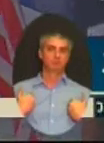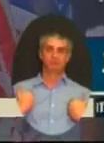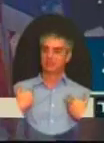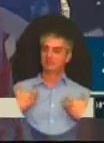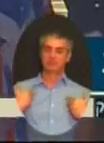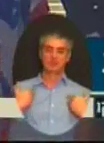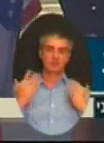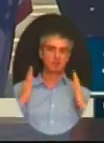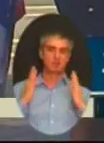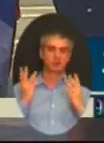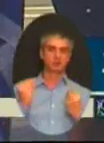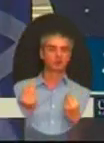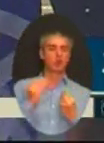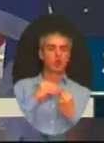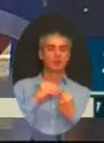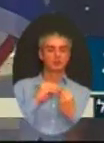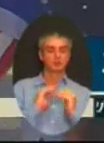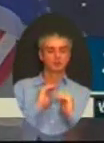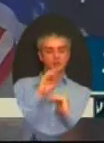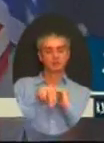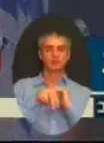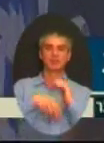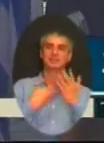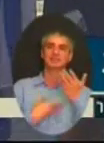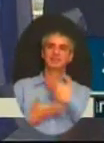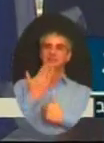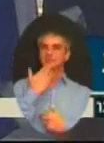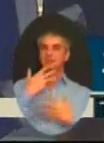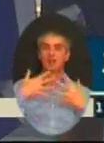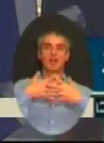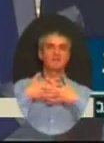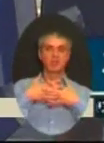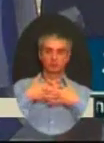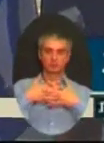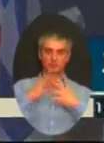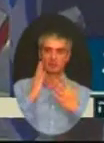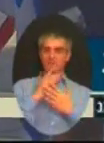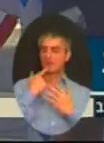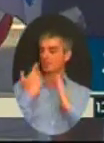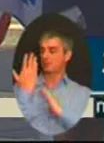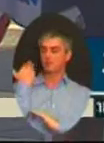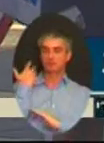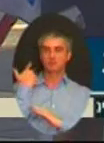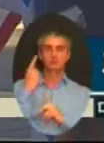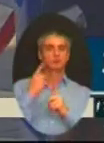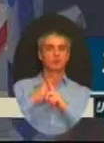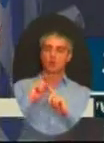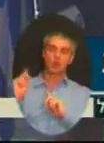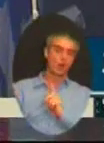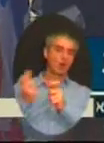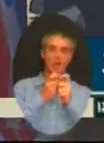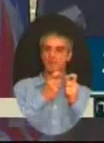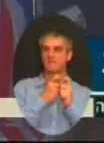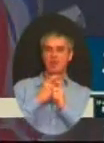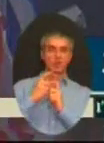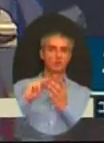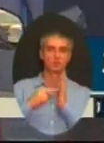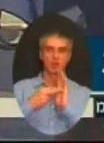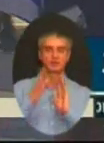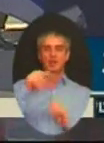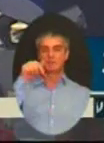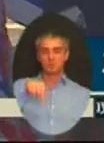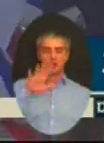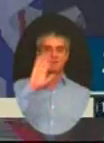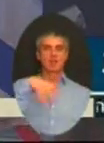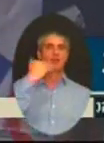אני שמח מאוד שיש עוד מדרגה אחת ביחסים בין ישראל לבין ארצות הברית. אמרתי קודם, חוצה מחנות פוליטיים, גם פה,